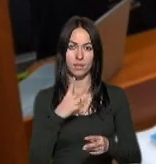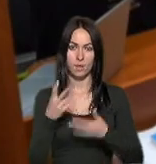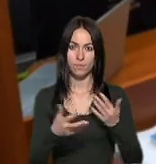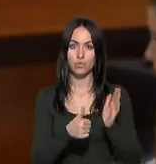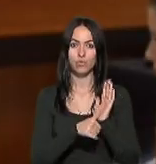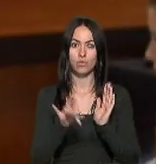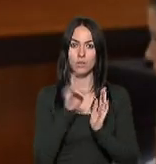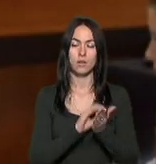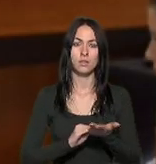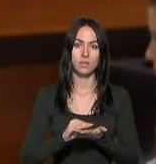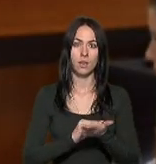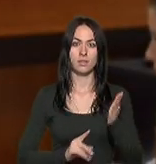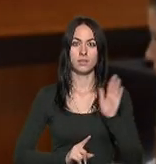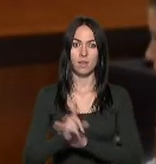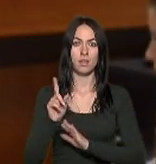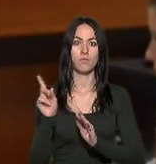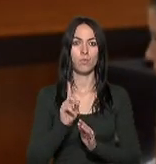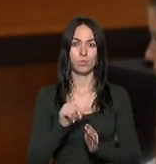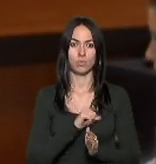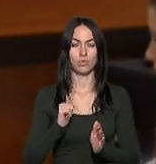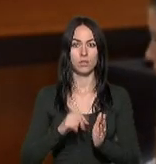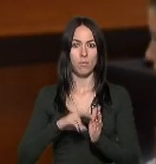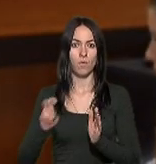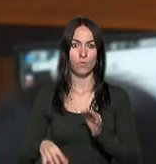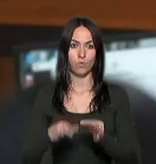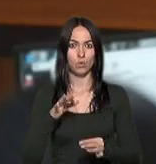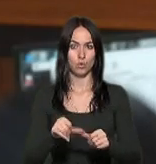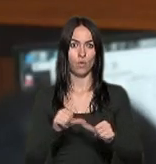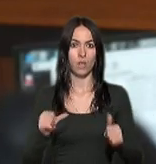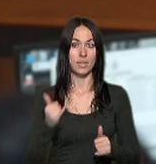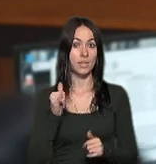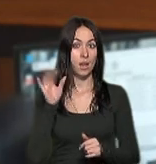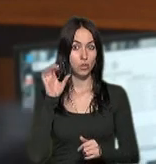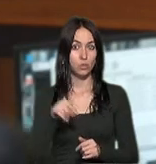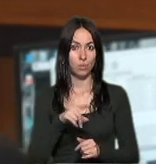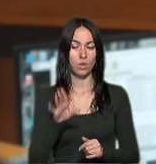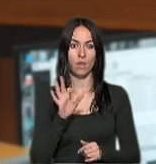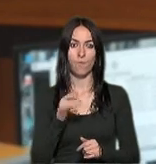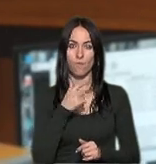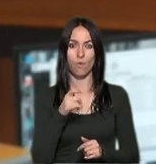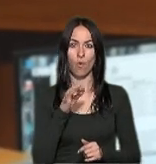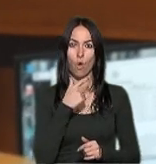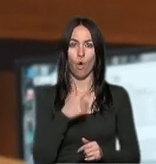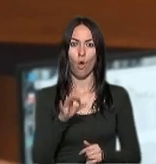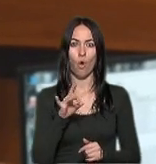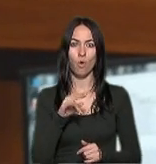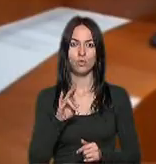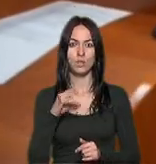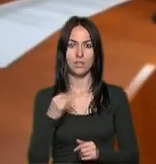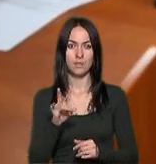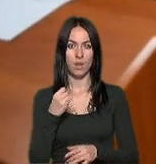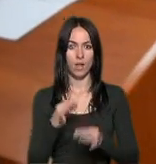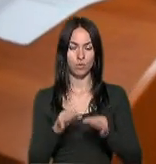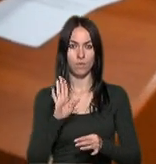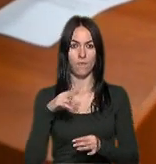6 разів починали заново через самовідводи суддівських колегій. Зараз слухання тривають в Орджонікідзевському райсуді у листопаді та